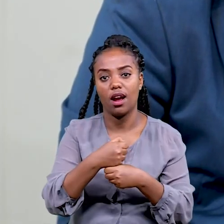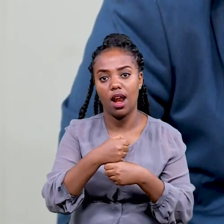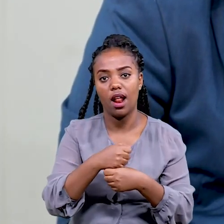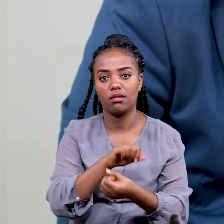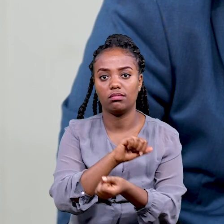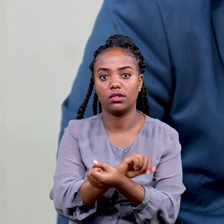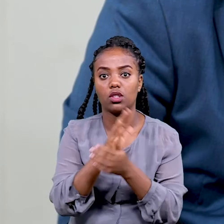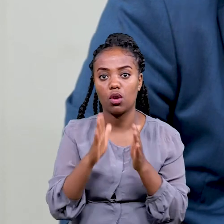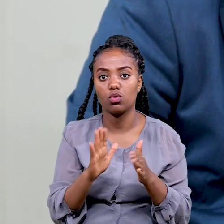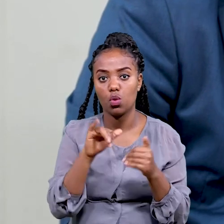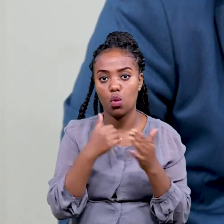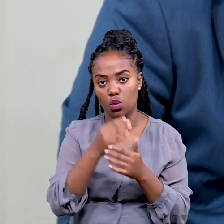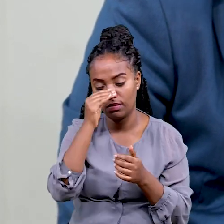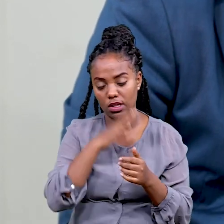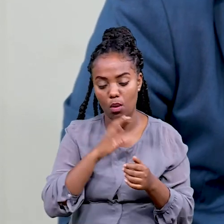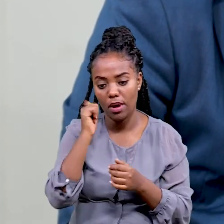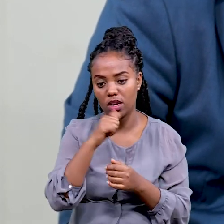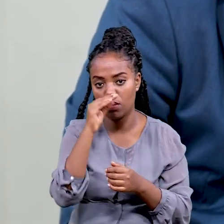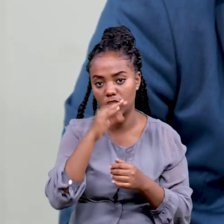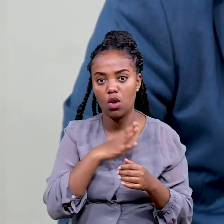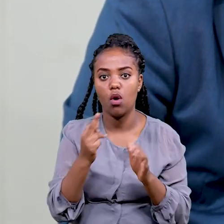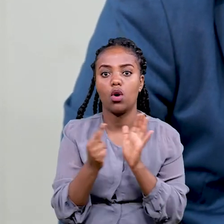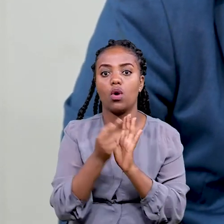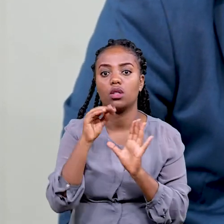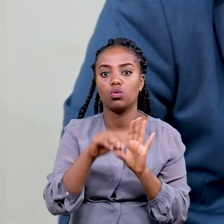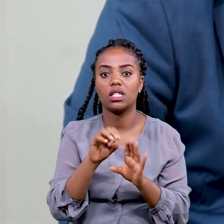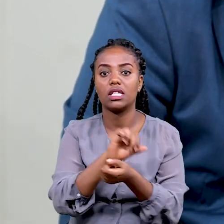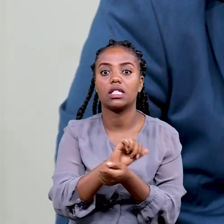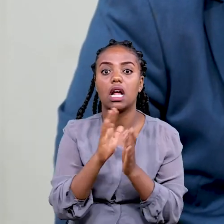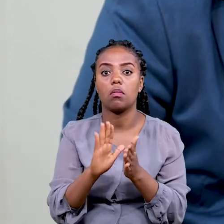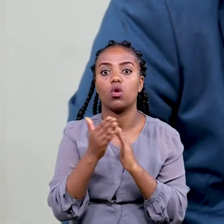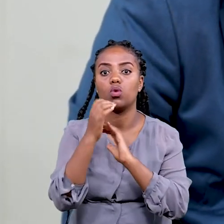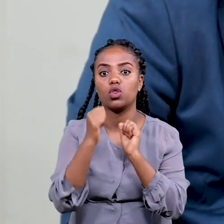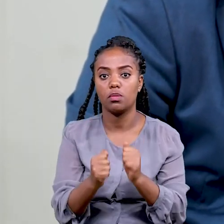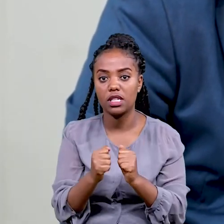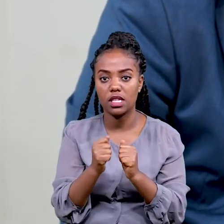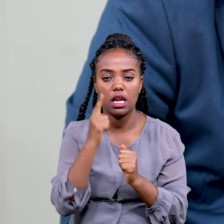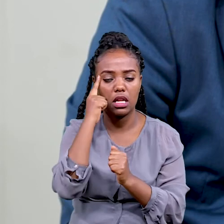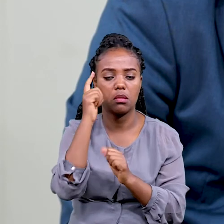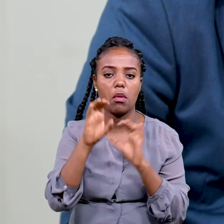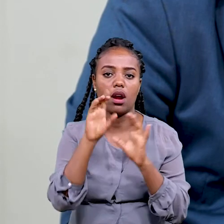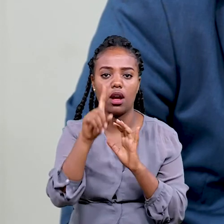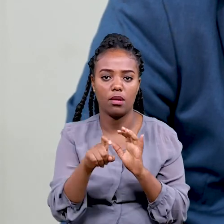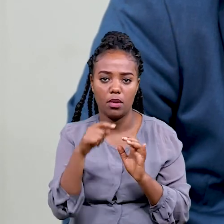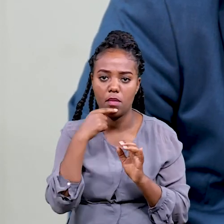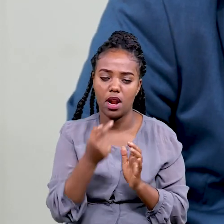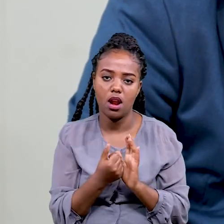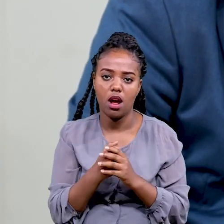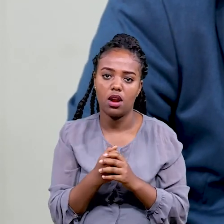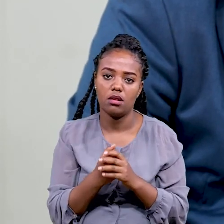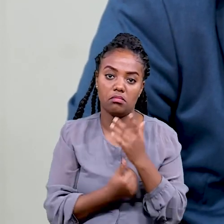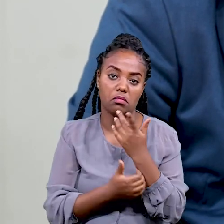ያው ታራሚዎች እንግዲህ ሁሉም ሰው ማንኛውም ሰው በህይወት ውስጥ ታራሚ ሊሆን እንደሚችል ታሳቢ ማድረግ አለብን